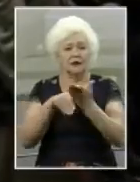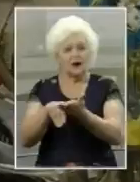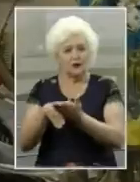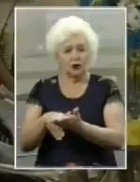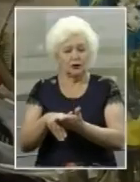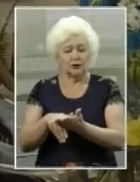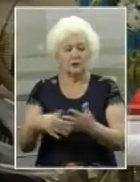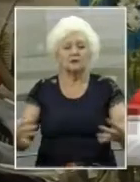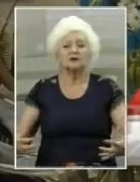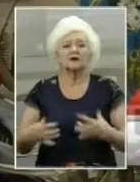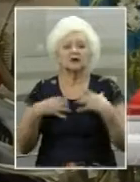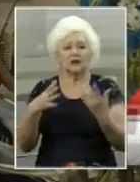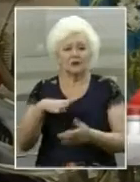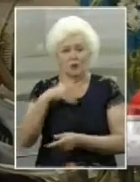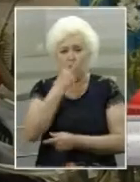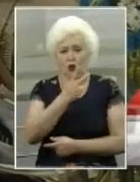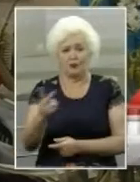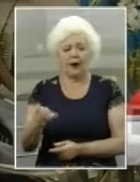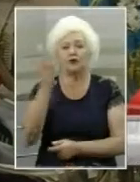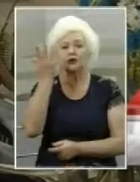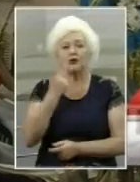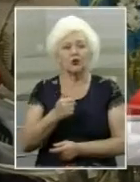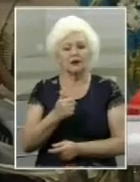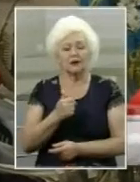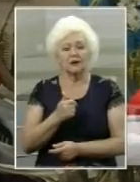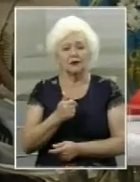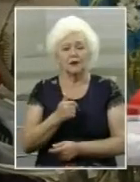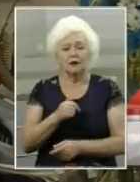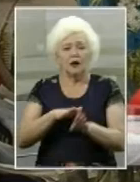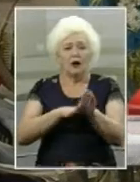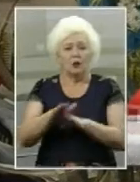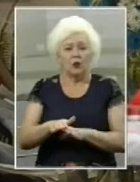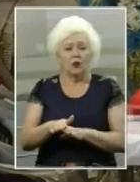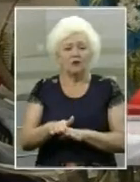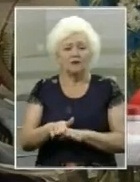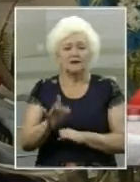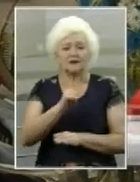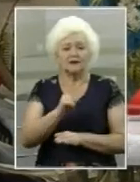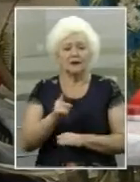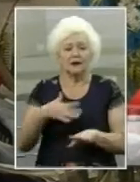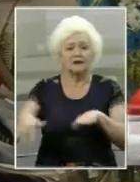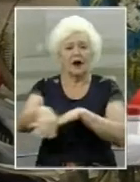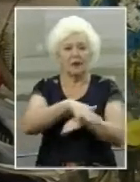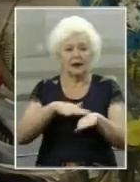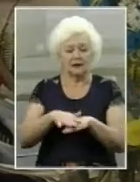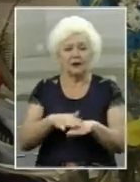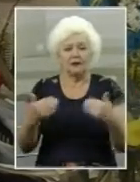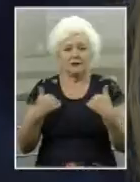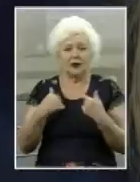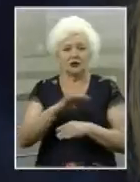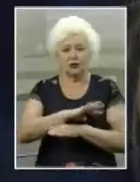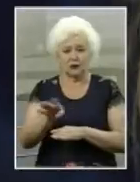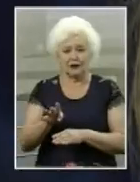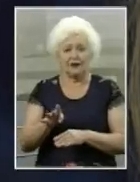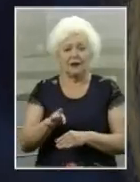волонтеркою. Жахливо було бачити, коли повністю розстріл був на майдані наших людей.